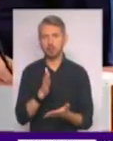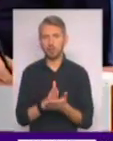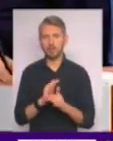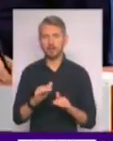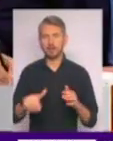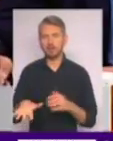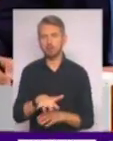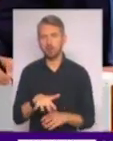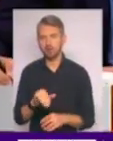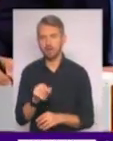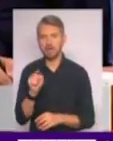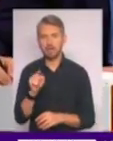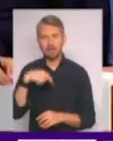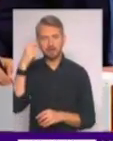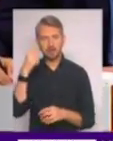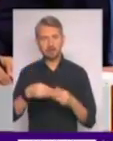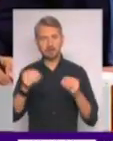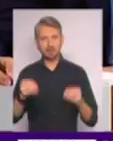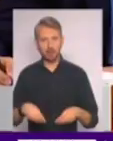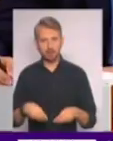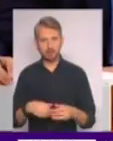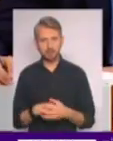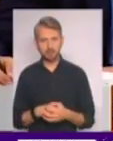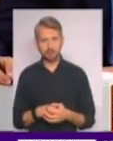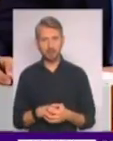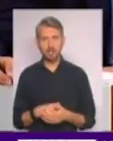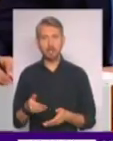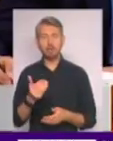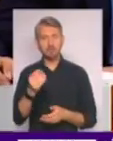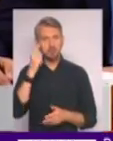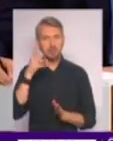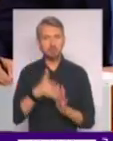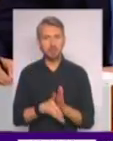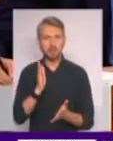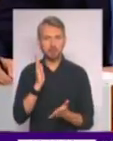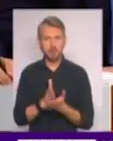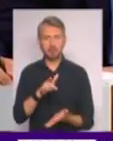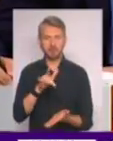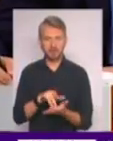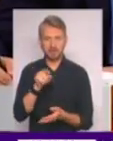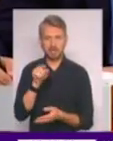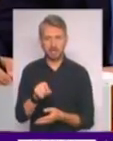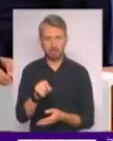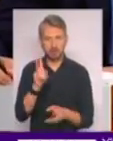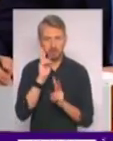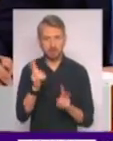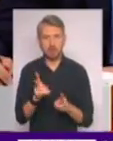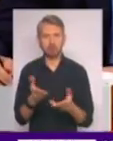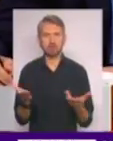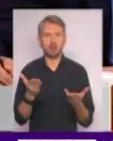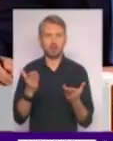дитяча площадка і Дарницький ЗАГС, теж на Заслонова. Так. І ви розумієте, от прямо в центрі цього, не знаю, из каких